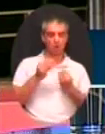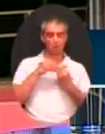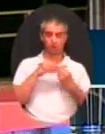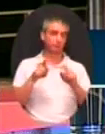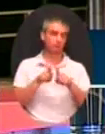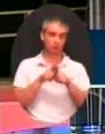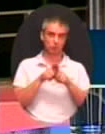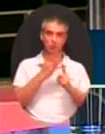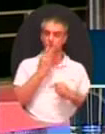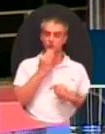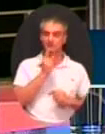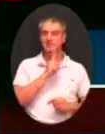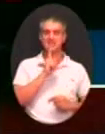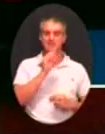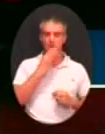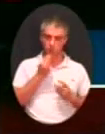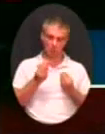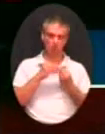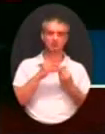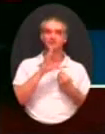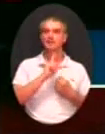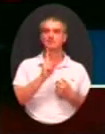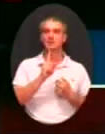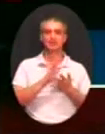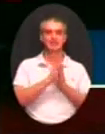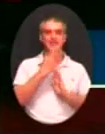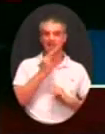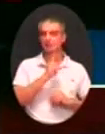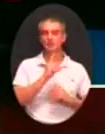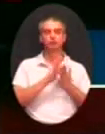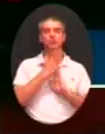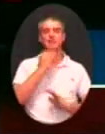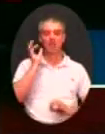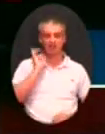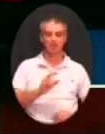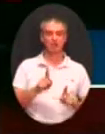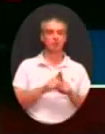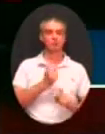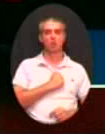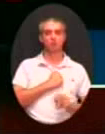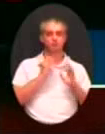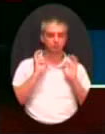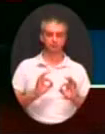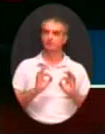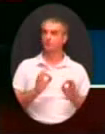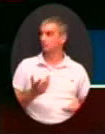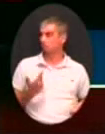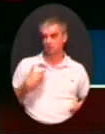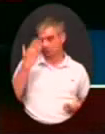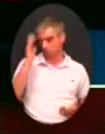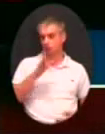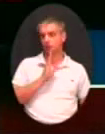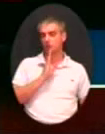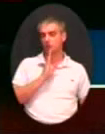כמו שיהודי, מי שמו יהודיה, להוסיף גם גר, זה מי שהתגייר כהלכה האורתודוקסית. אני לא מתעלם שיש